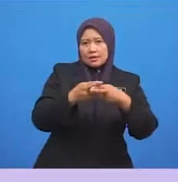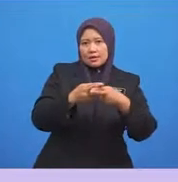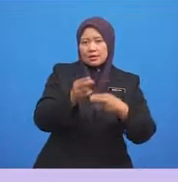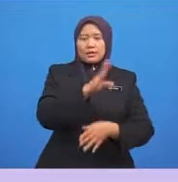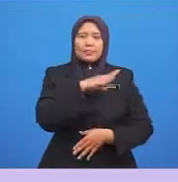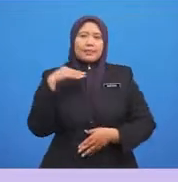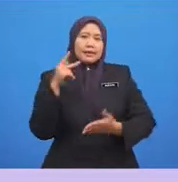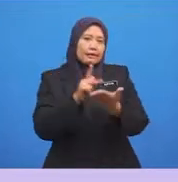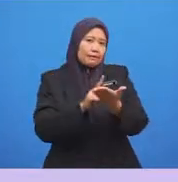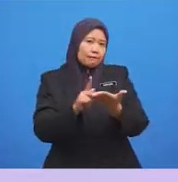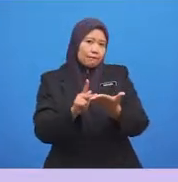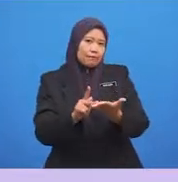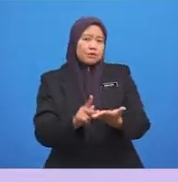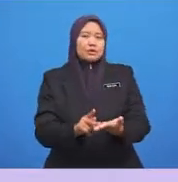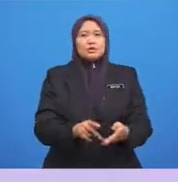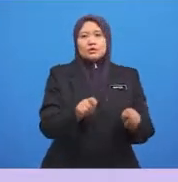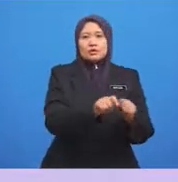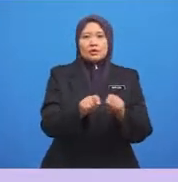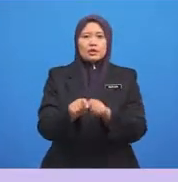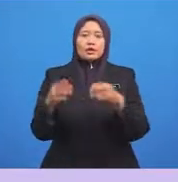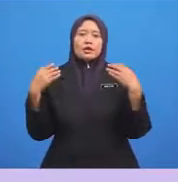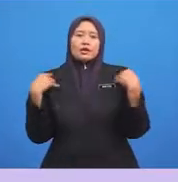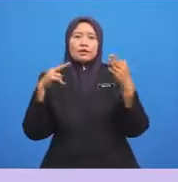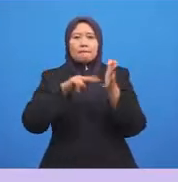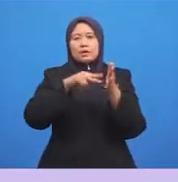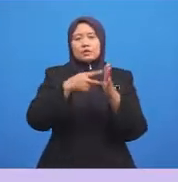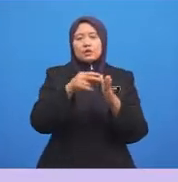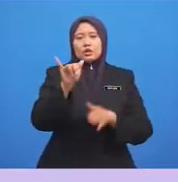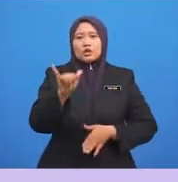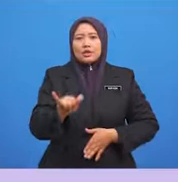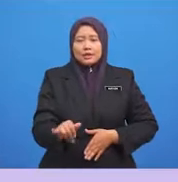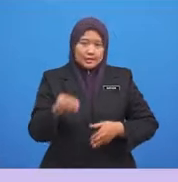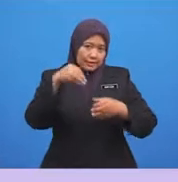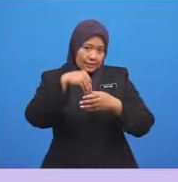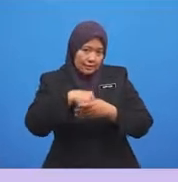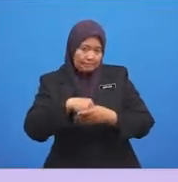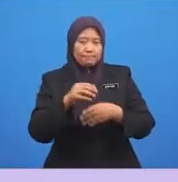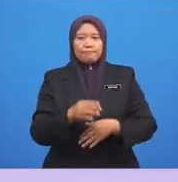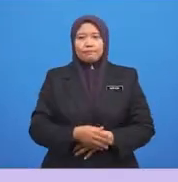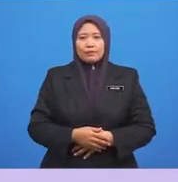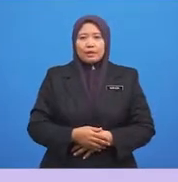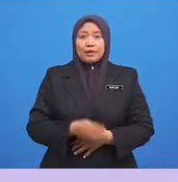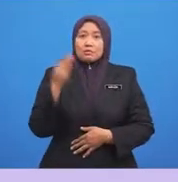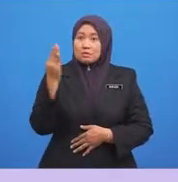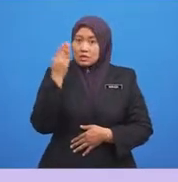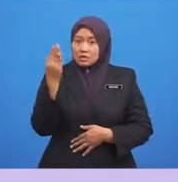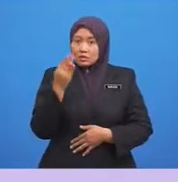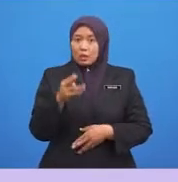dan kemas serta mempunyai maksud yang tersirat.